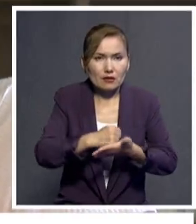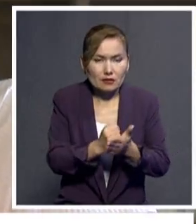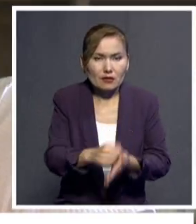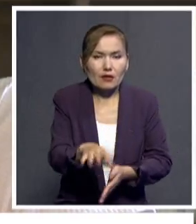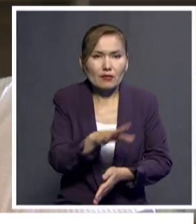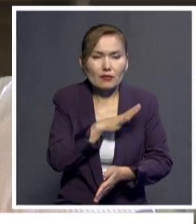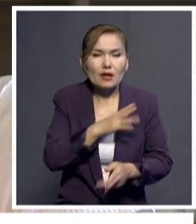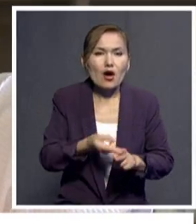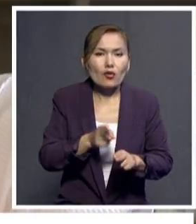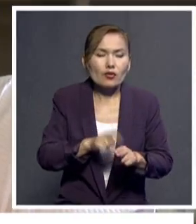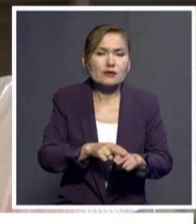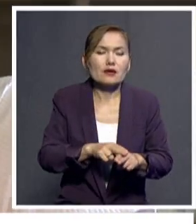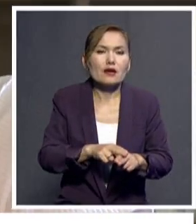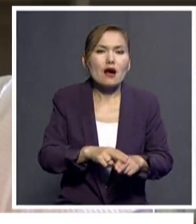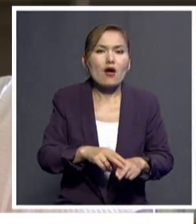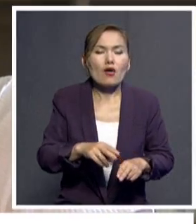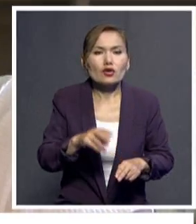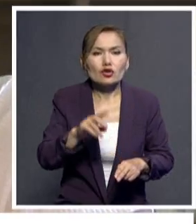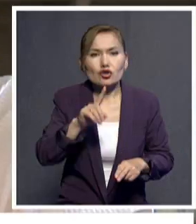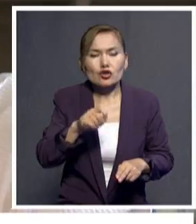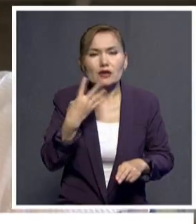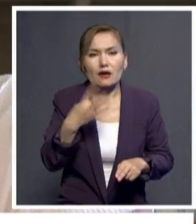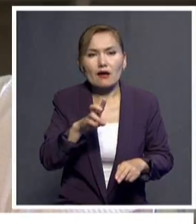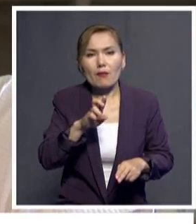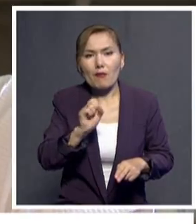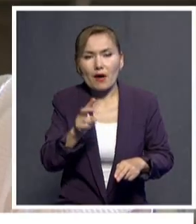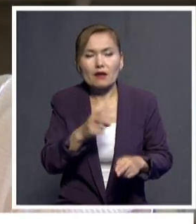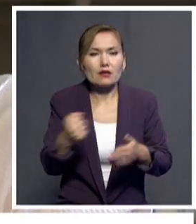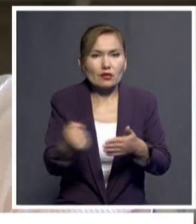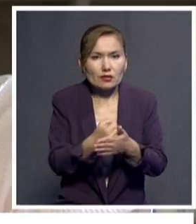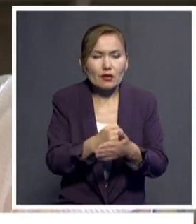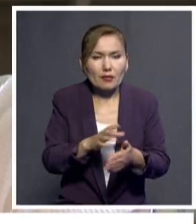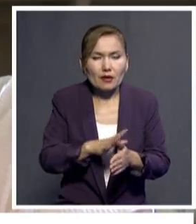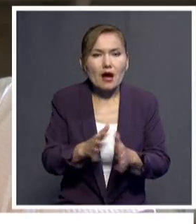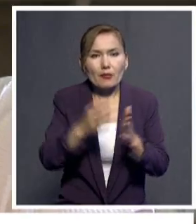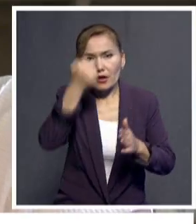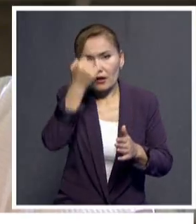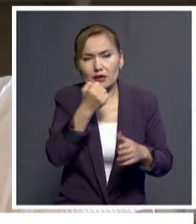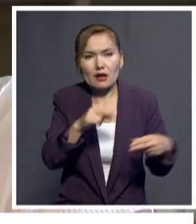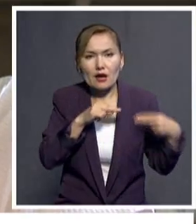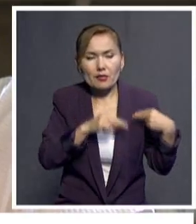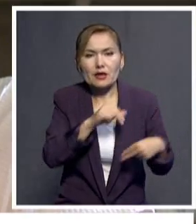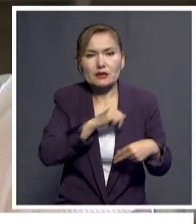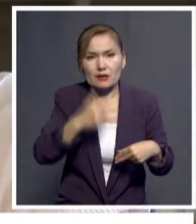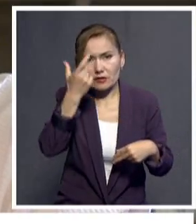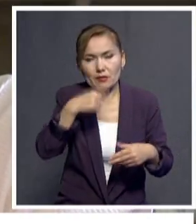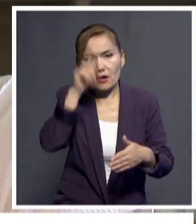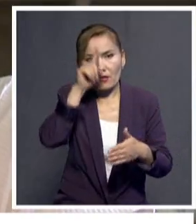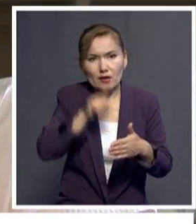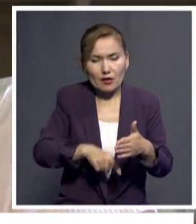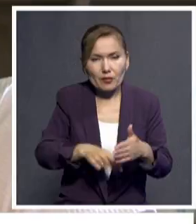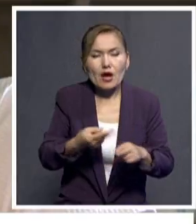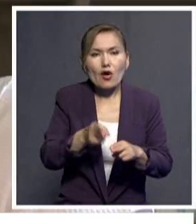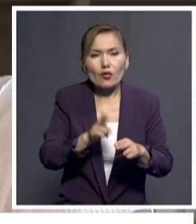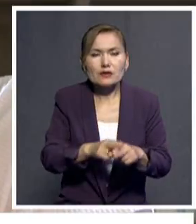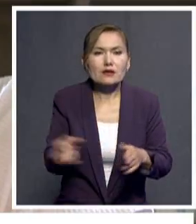мақсат қойдым ең бастысы. Және де сол мақсатыма жеттім. Ол әрине еңбектің арқасы, өзіңе сене білгеннің арқасы, өзіңе мақсат